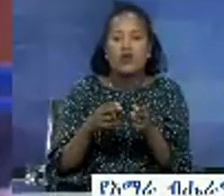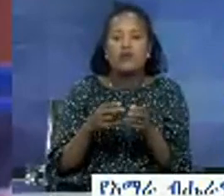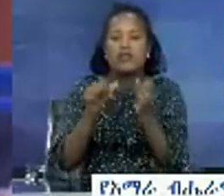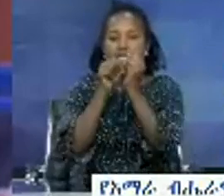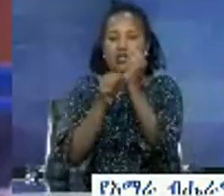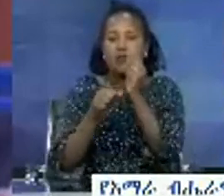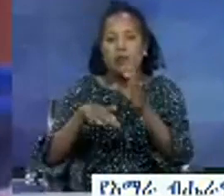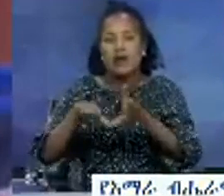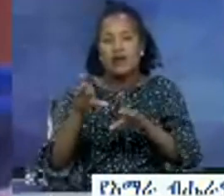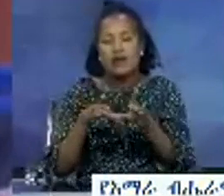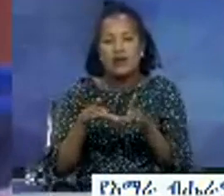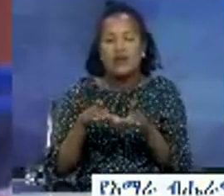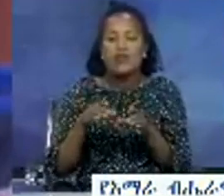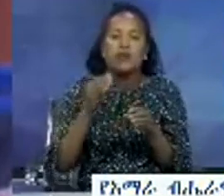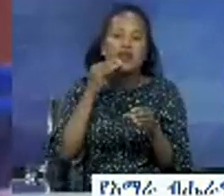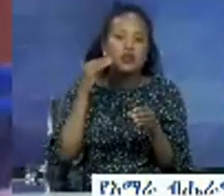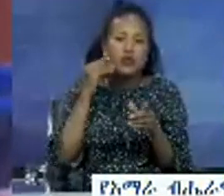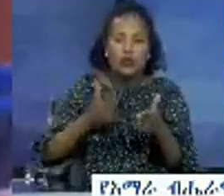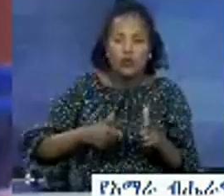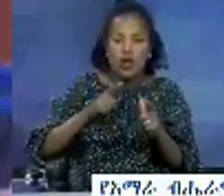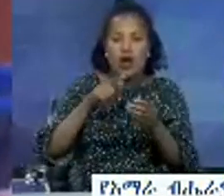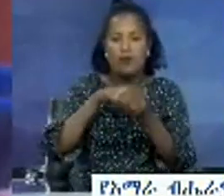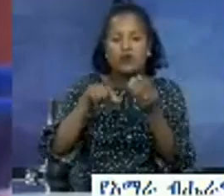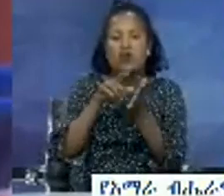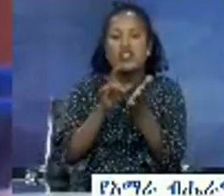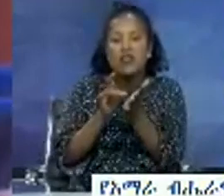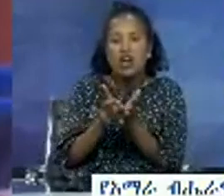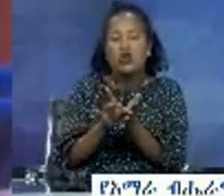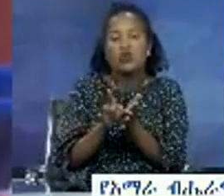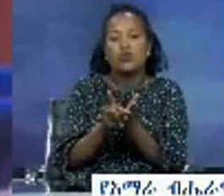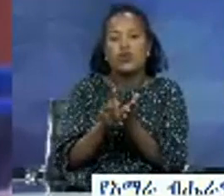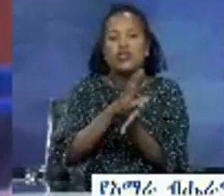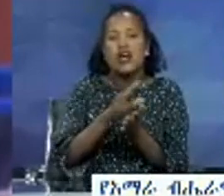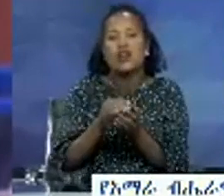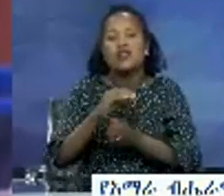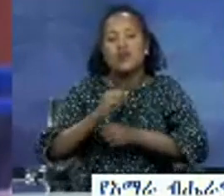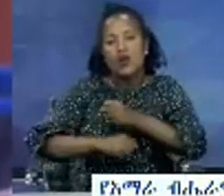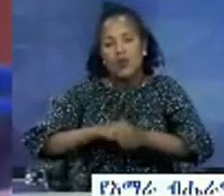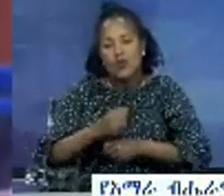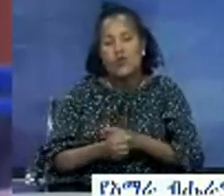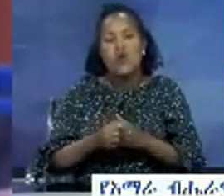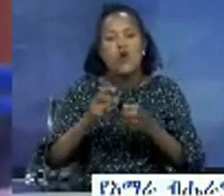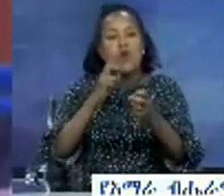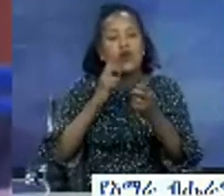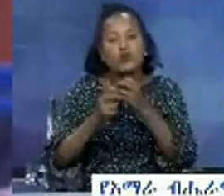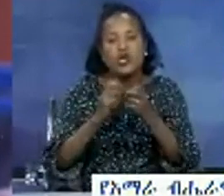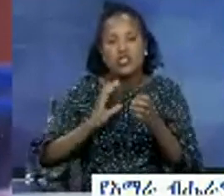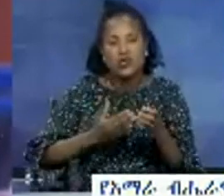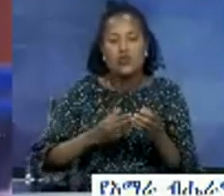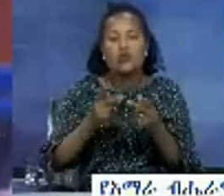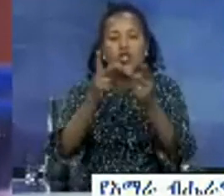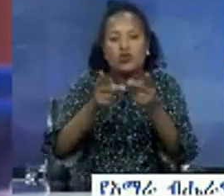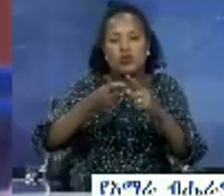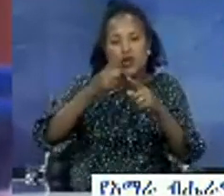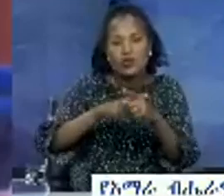በማድረግም ከቀያቸውና ከመኖሪያ አካባቢያቸው የተፈናቀሉ እና የተጎሳቆሉ ወገኖቻችን ወደ ቦታቸው